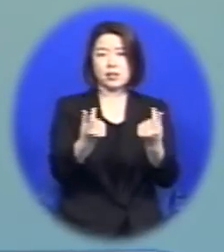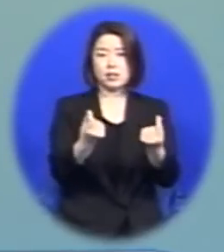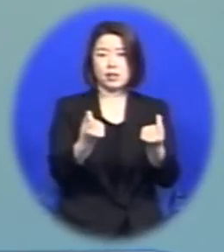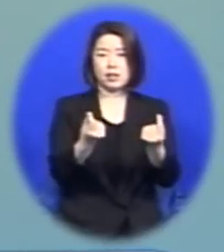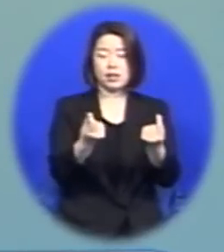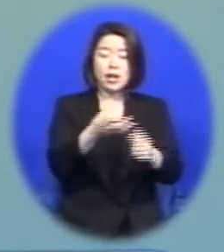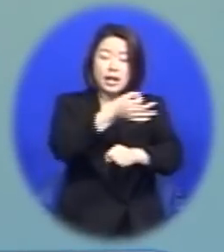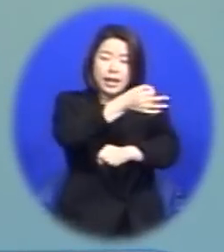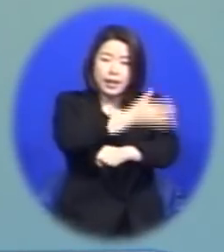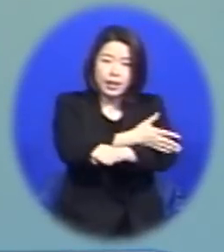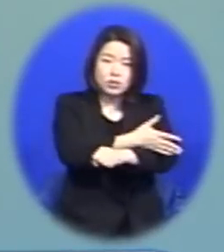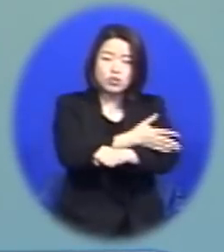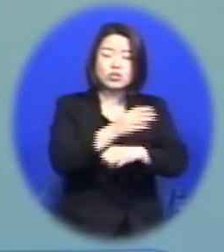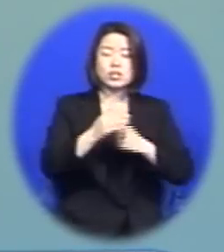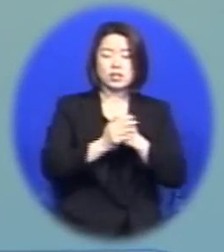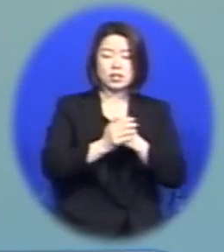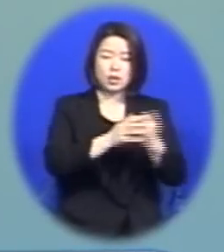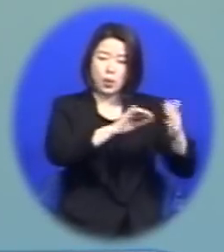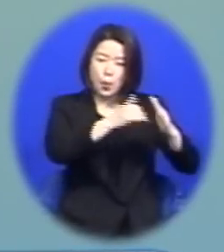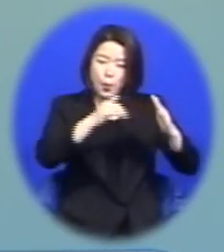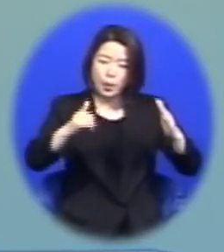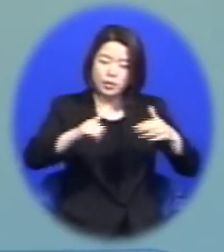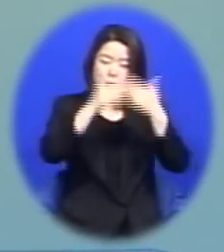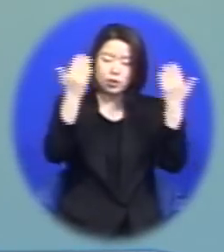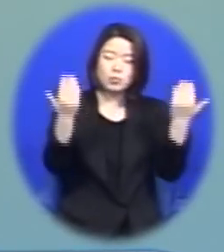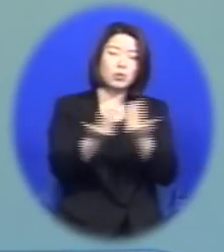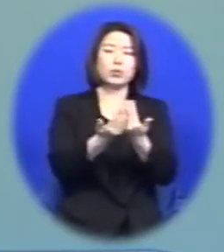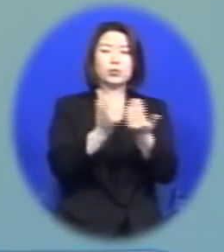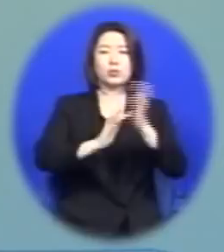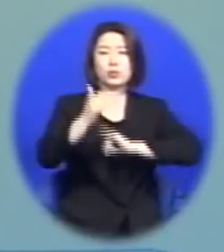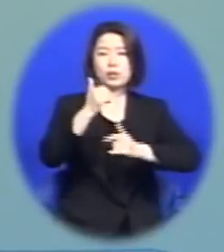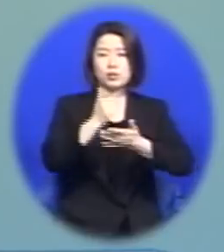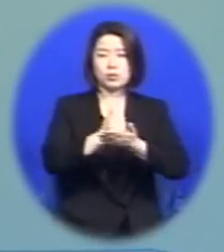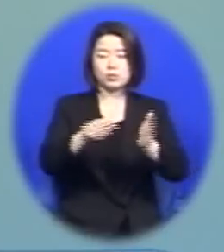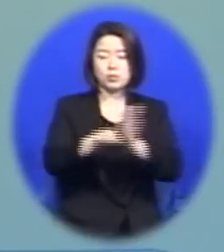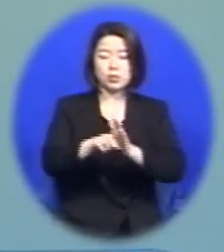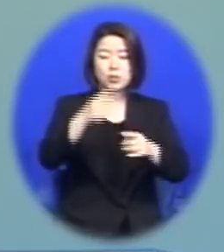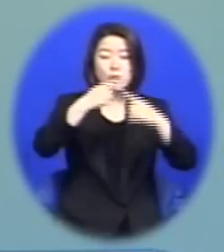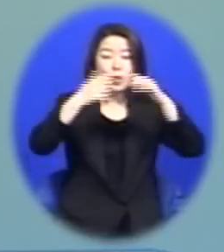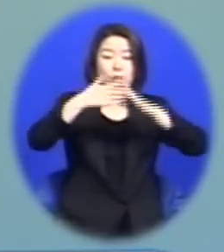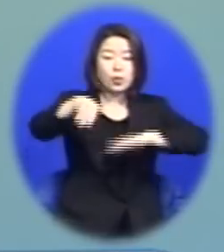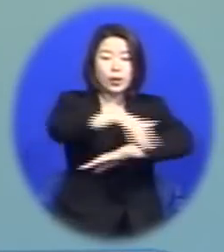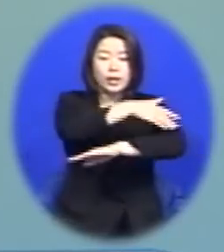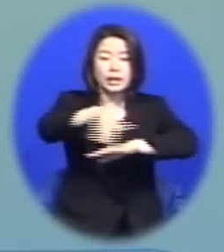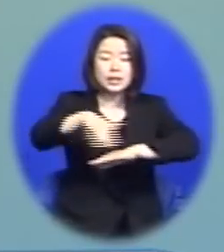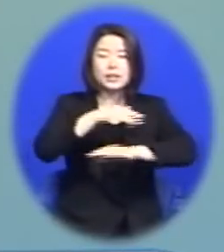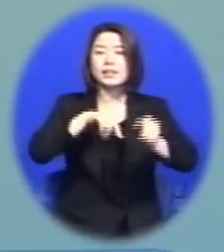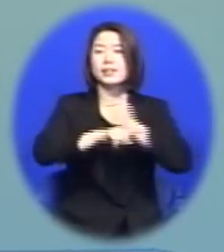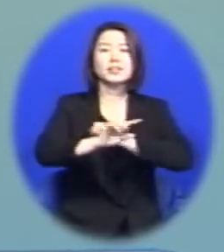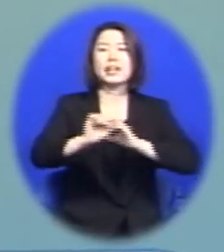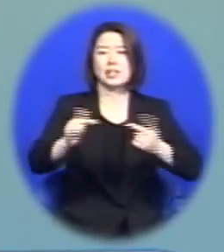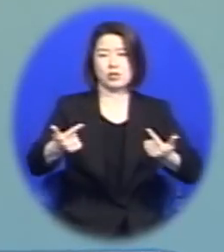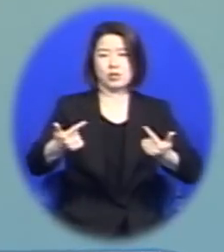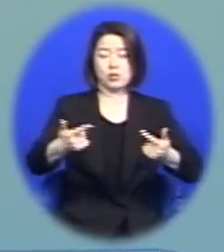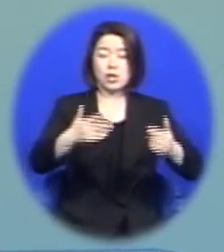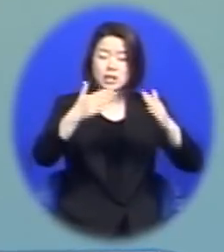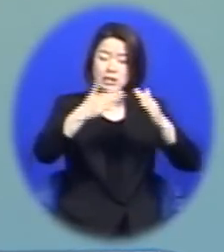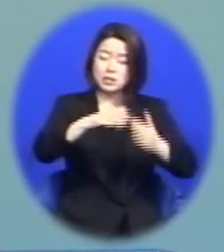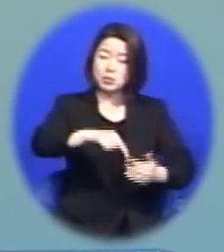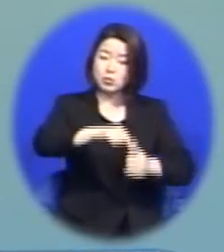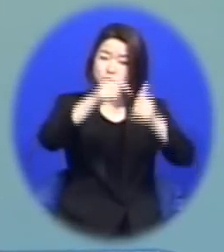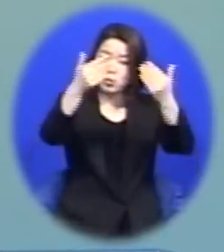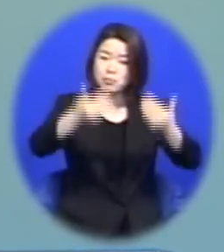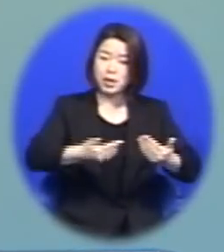가족들이 다 예수 믿고 교회 다닌다는 의미만 아닙니다 집이 구원을 받는다 우리